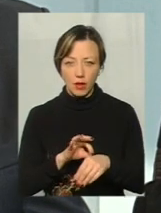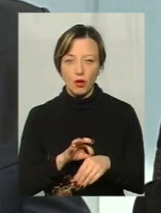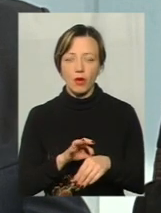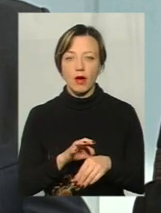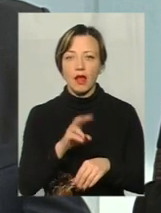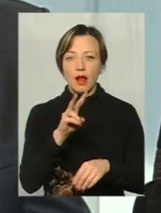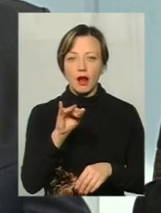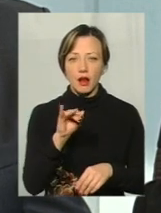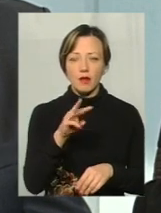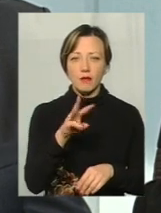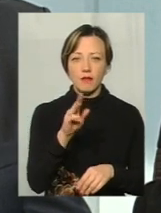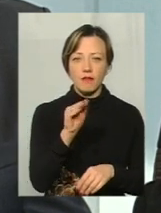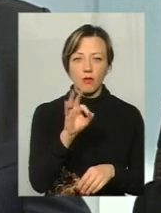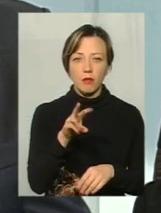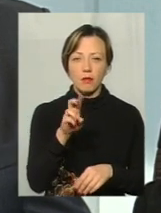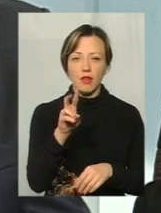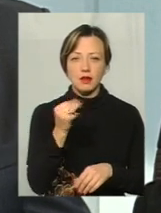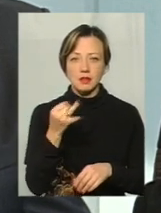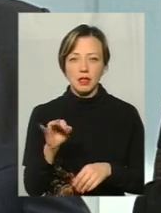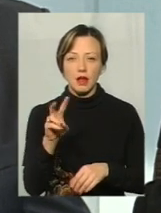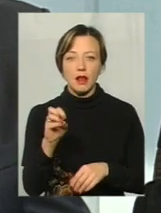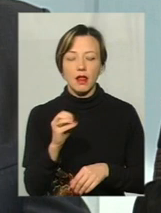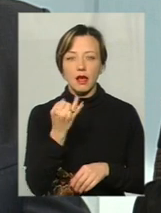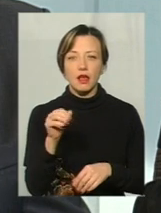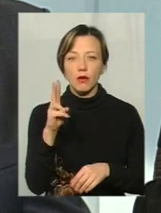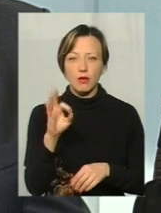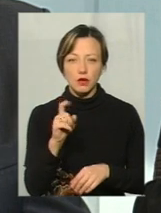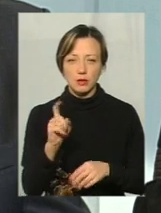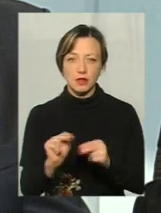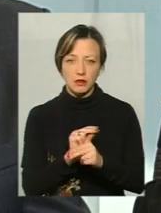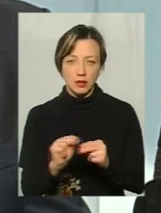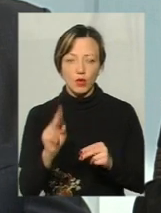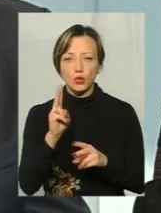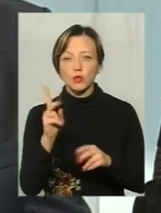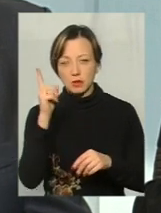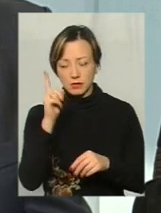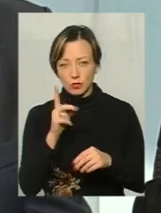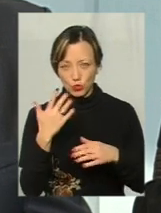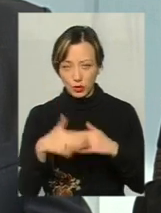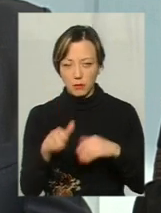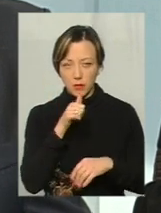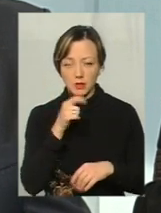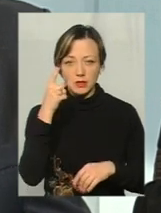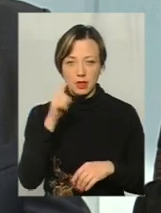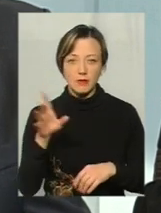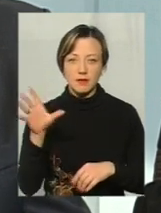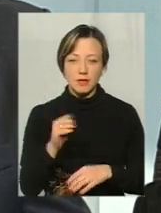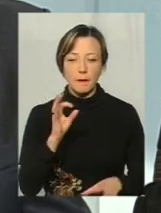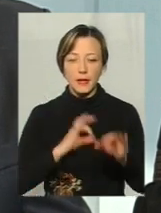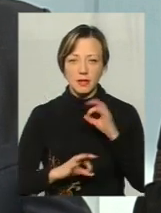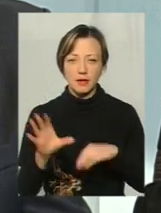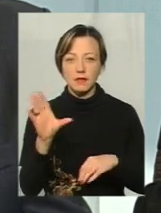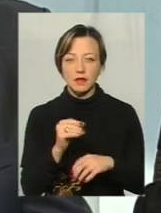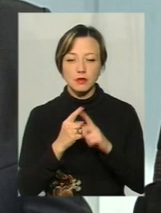повністю держава фінансує. 100%. Хто пролічився, тут знає. что все медикаменты,